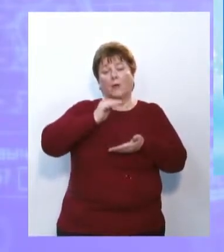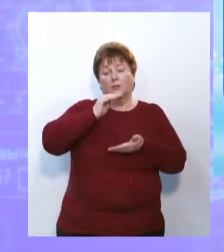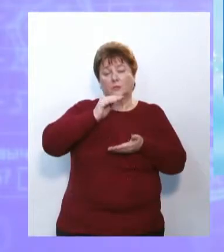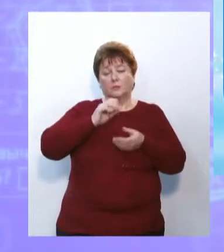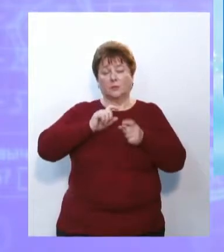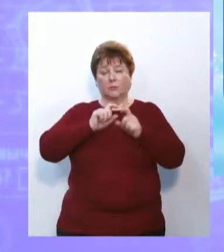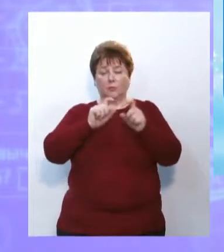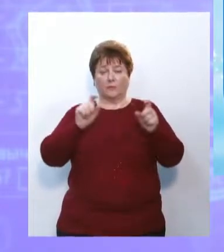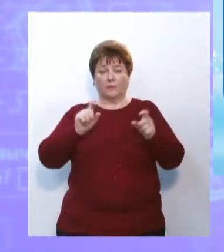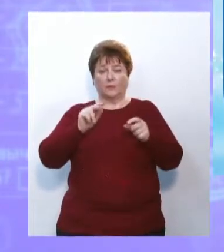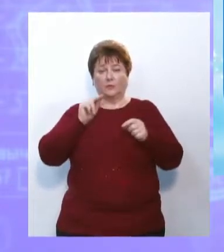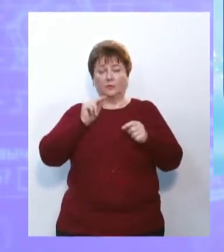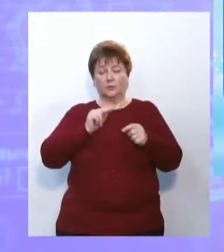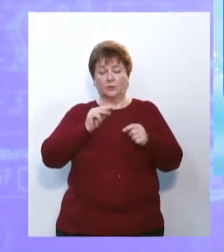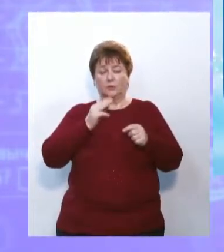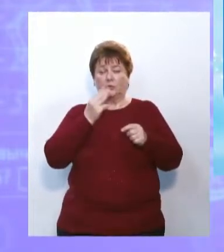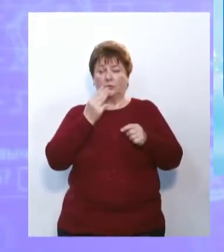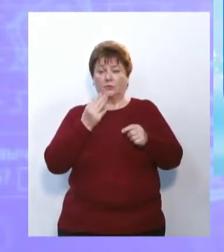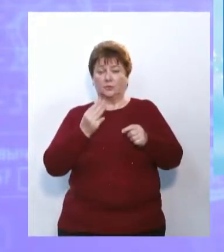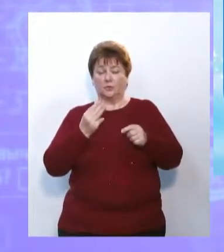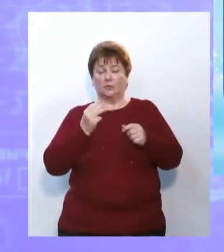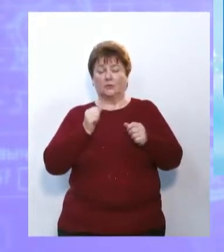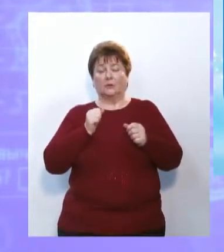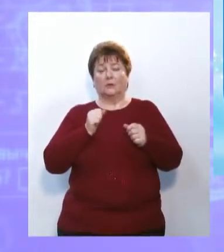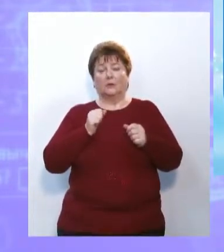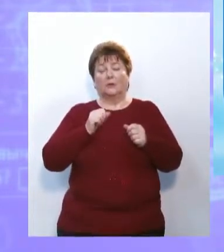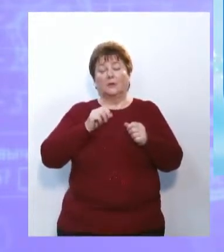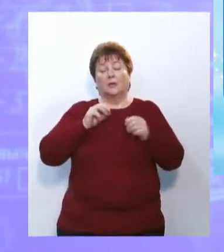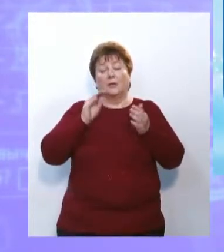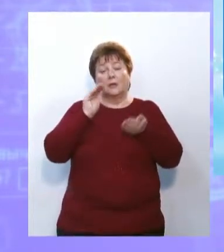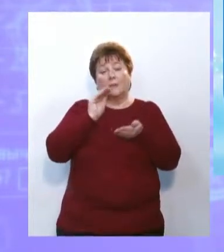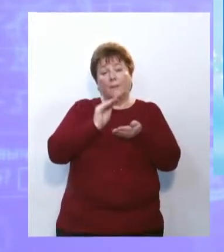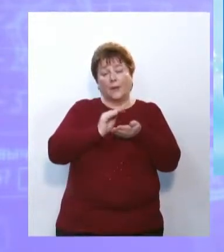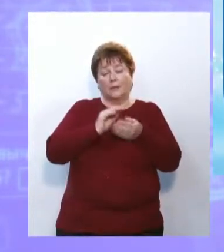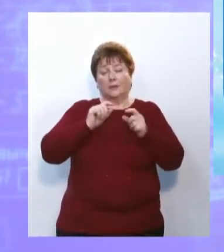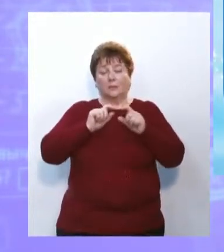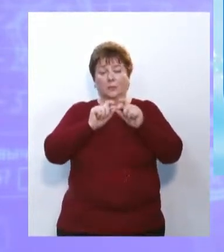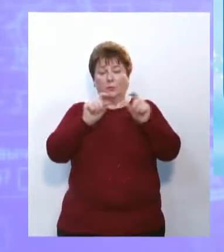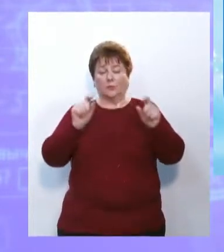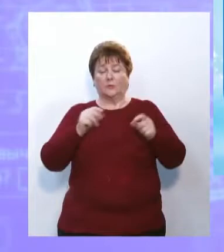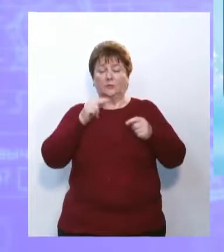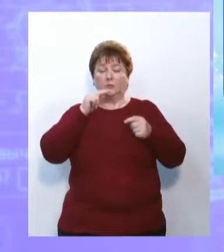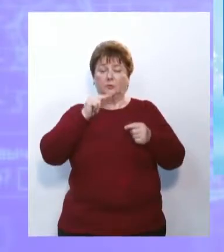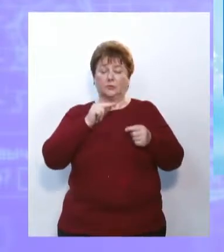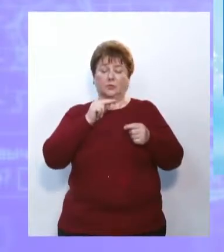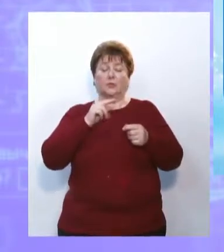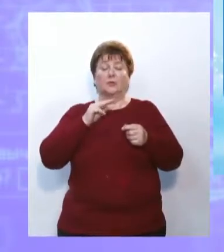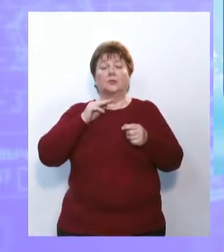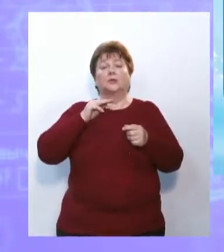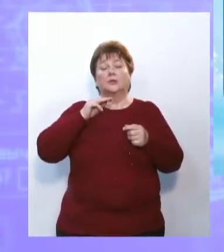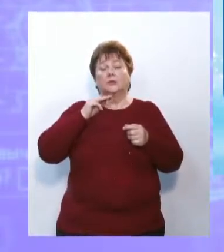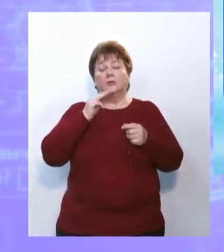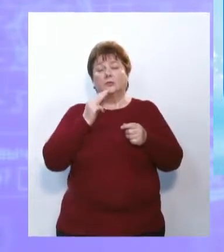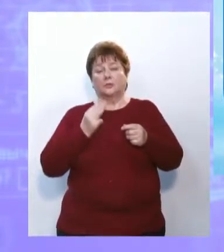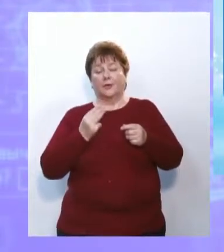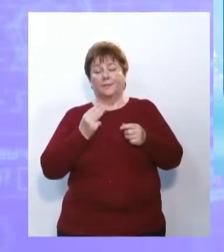буквами Ч и Щ. И маленькими буквами Ч и Щ.